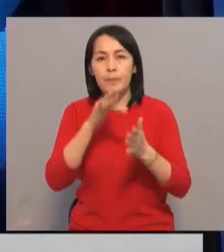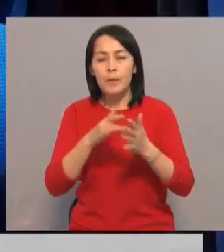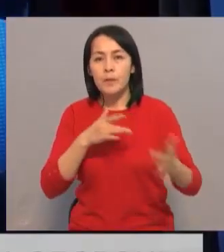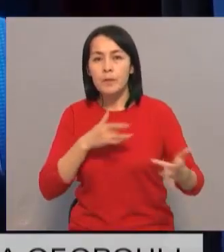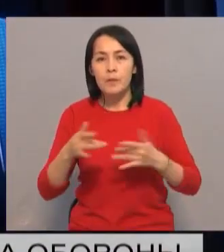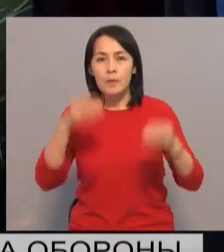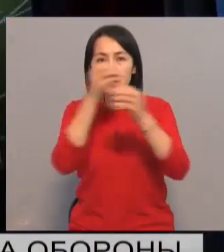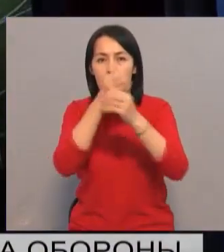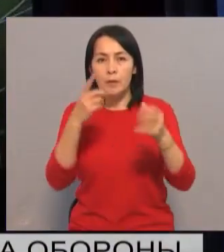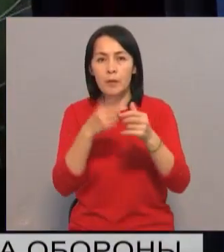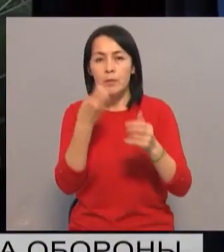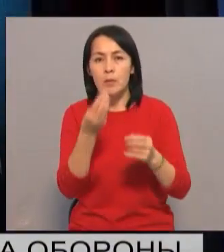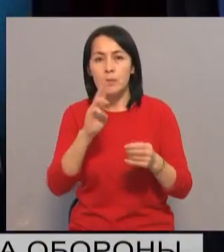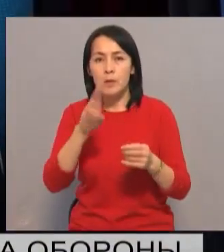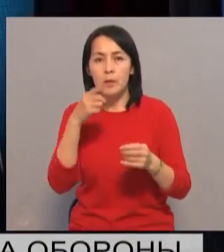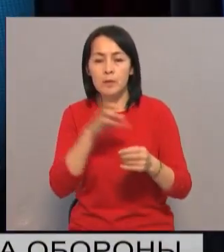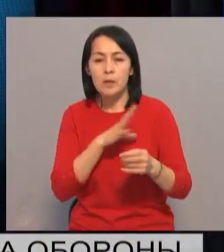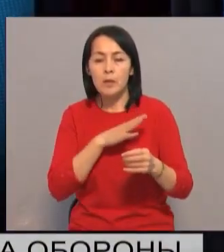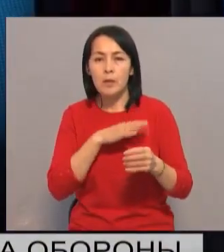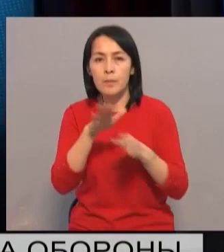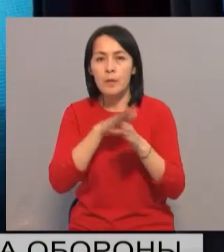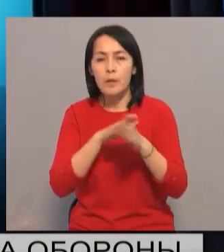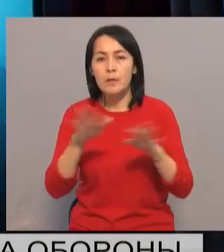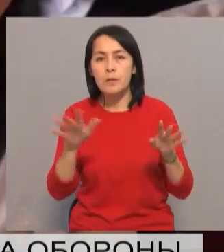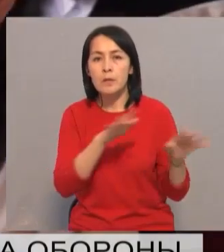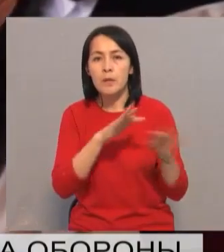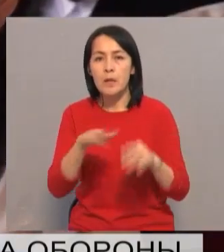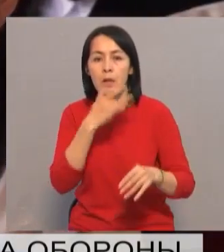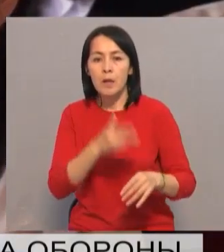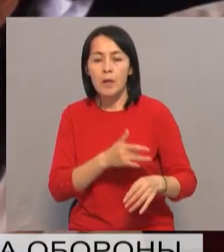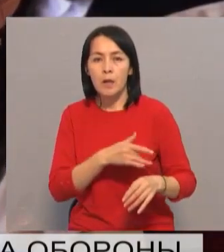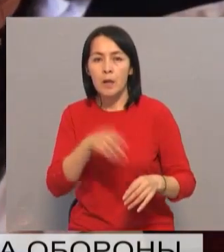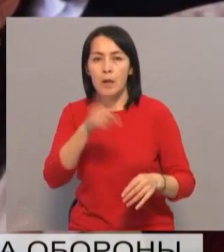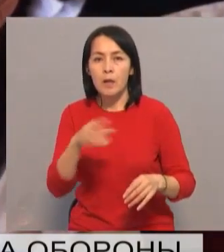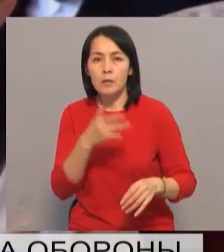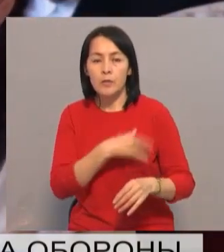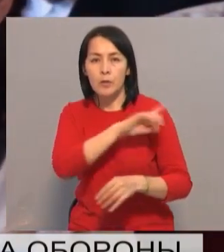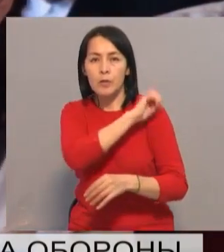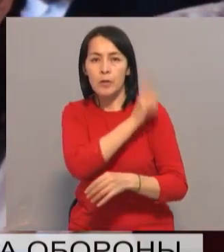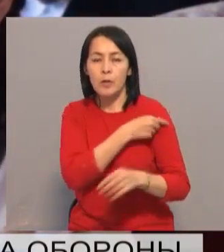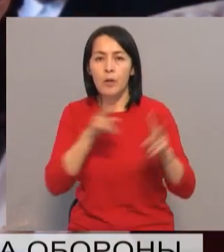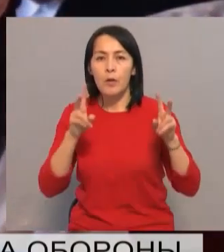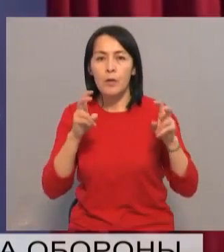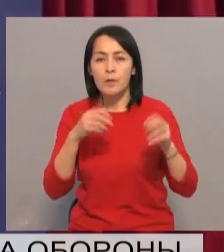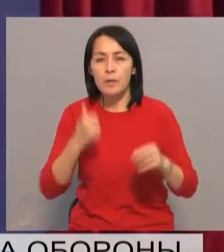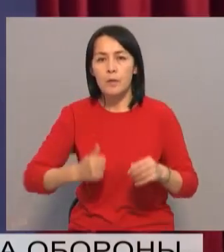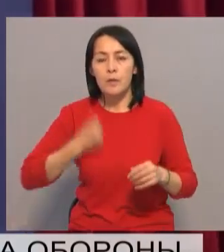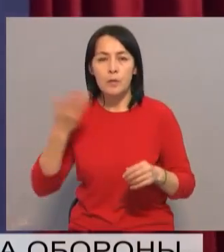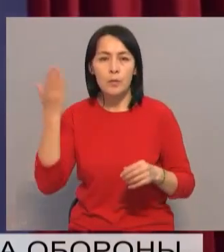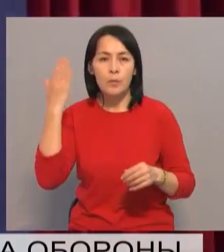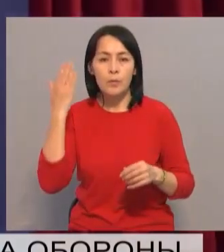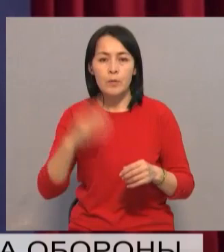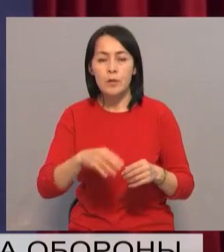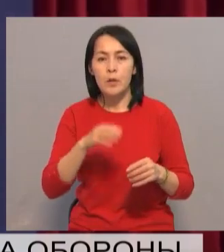дворце культуры имени Шемшек Калдаякова было организовано мероприятие «Халык жүрегіндегі батыр», посвященное столетию Героя Советского